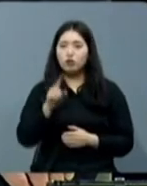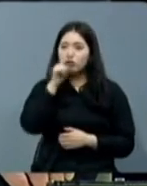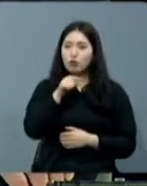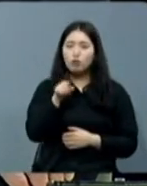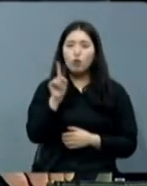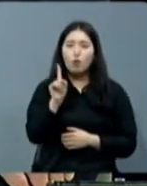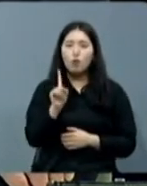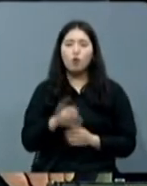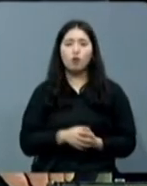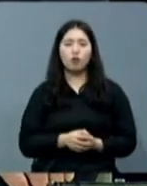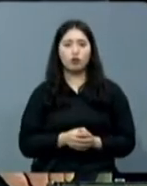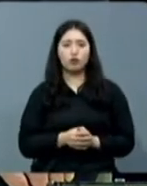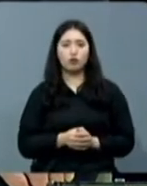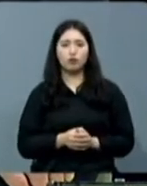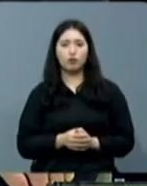단점은요? 예.